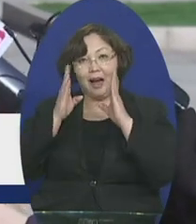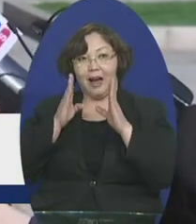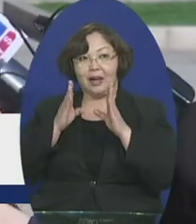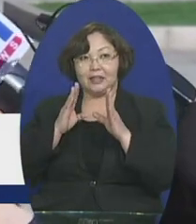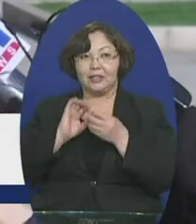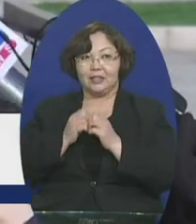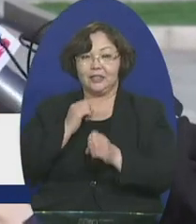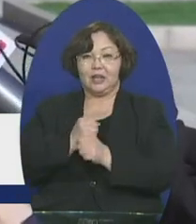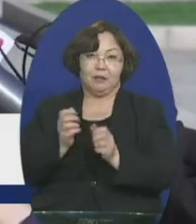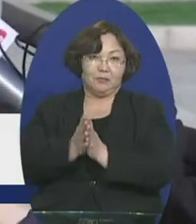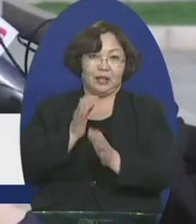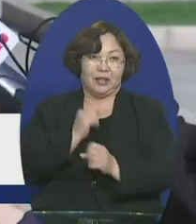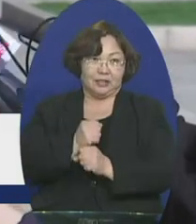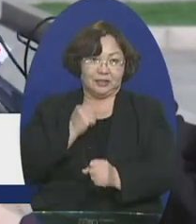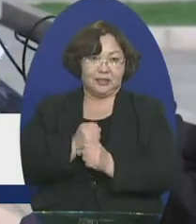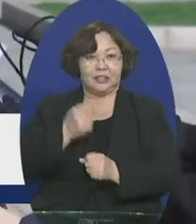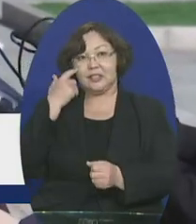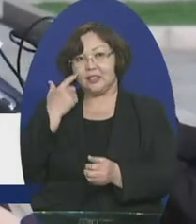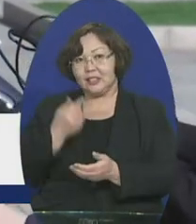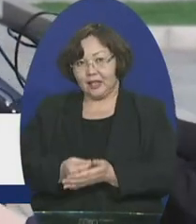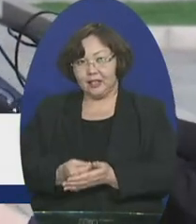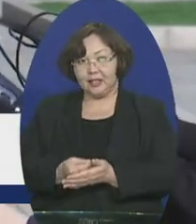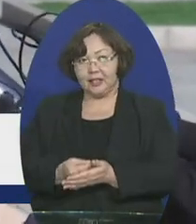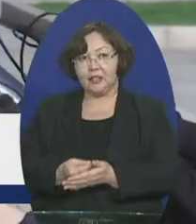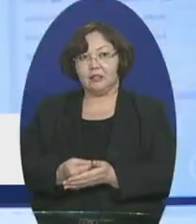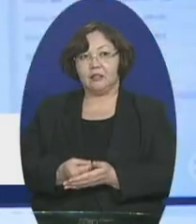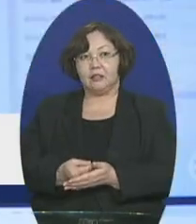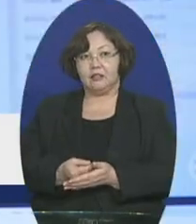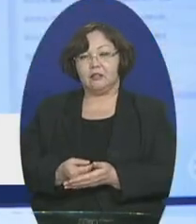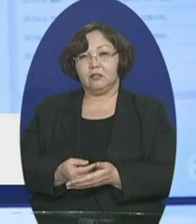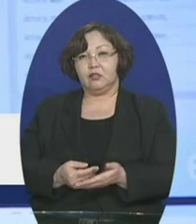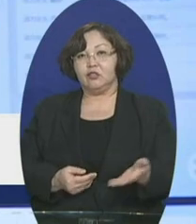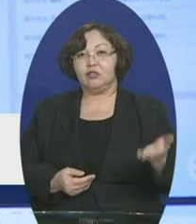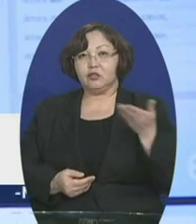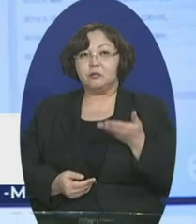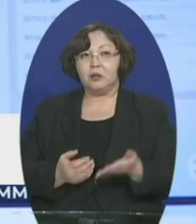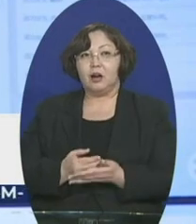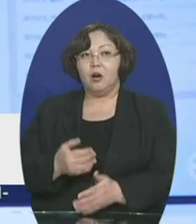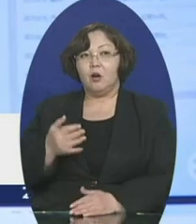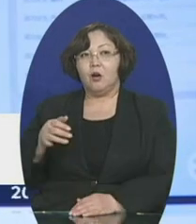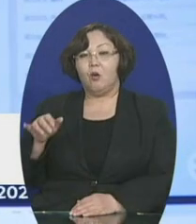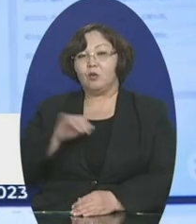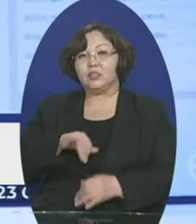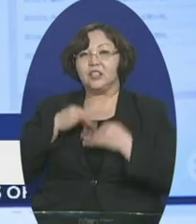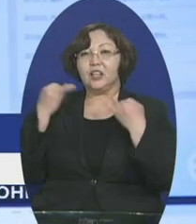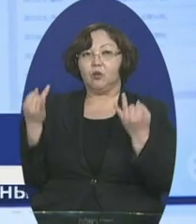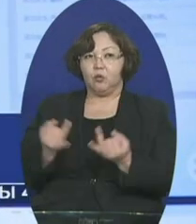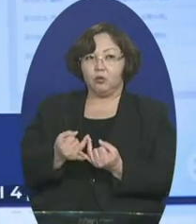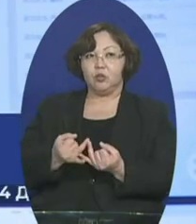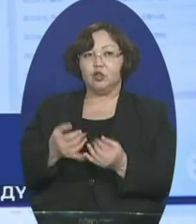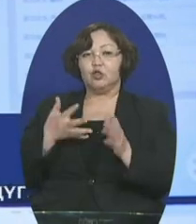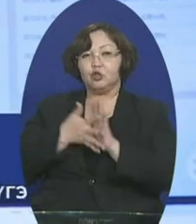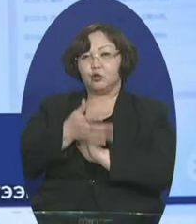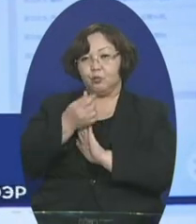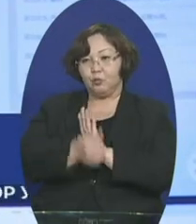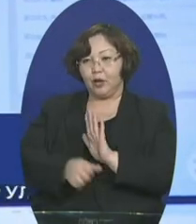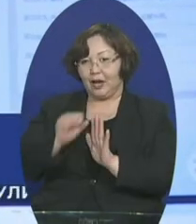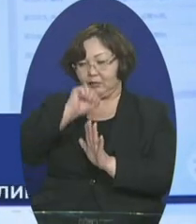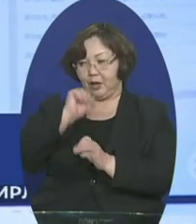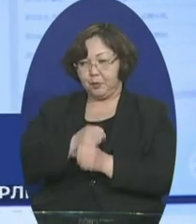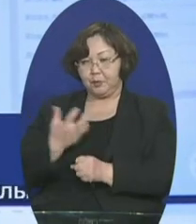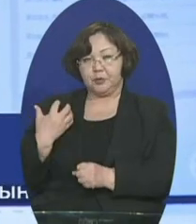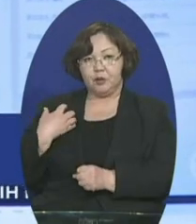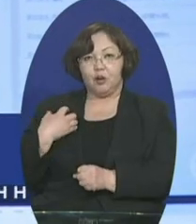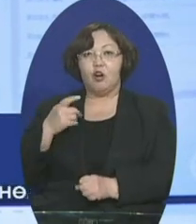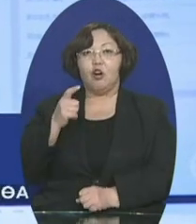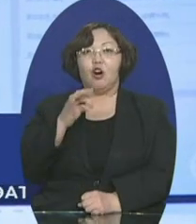болж хамтран ажиллахыг одоо хүсэх нөгөө тал хүссэн. Улсын их хурлын төсвийн байгууллагын зүгээс бол бас яг энэ бодлооны бодлоготой